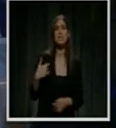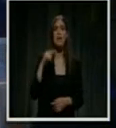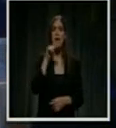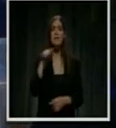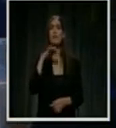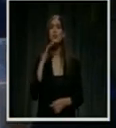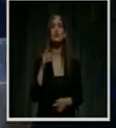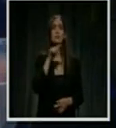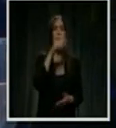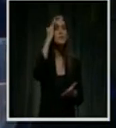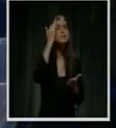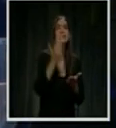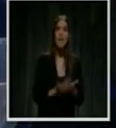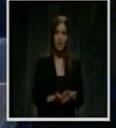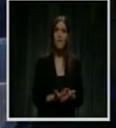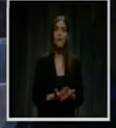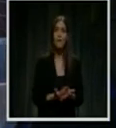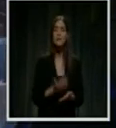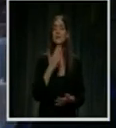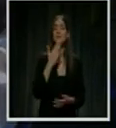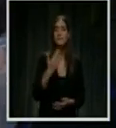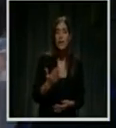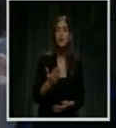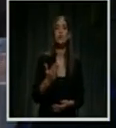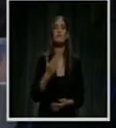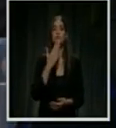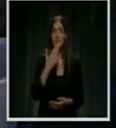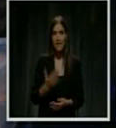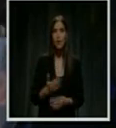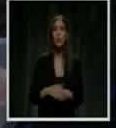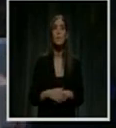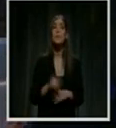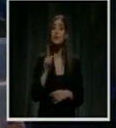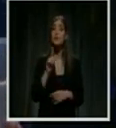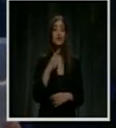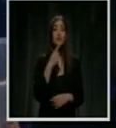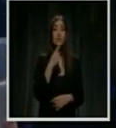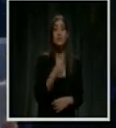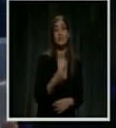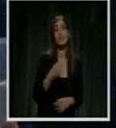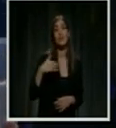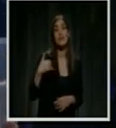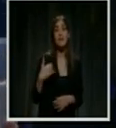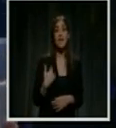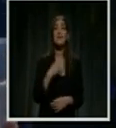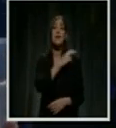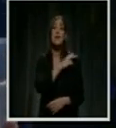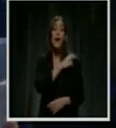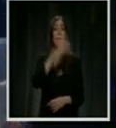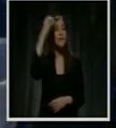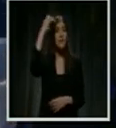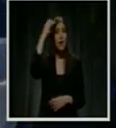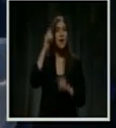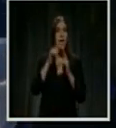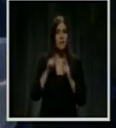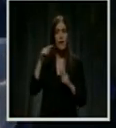tħossihom fil-fattu. Ma jgħidux. Grazzi, Dr. Dak li jrid il-Prim Ministru fil-fatti. Ma fuq il-kwistjoni tal-Istat